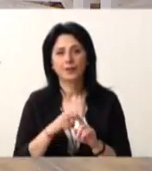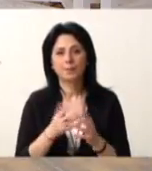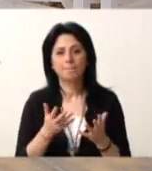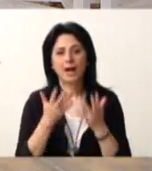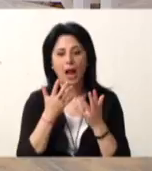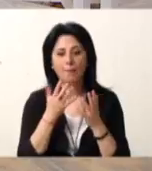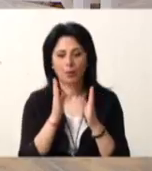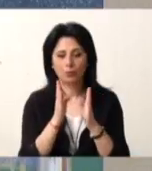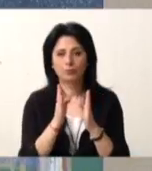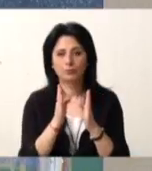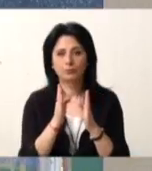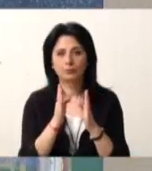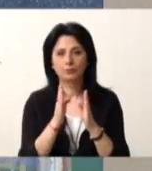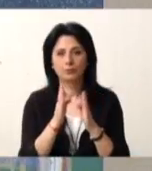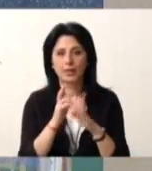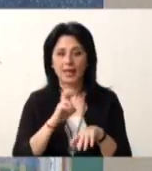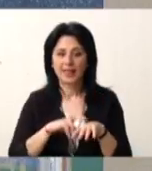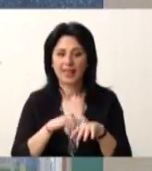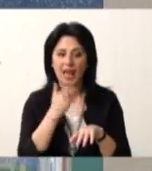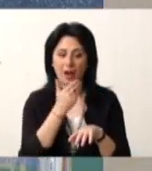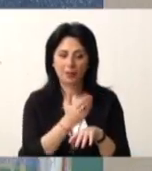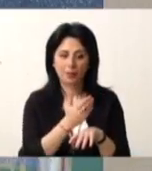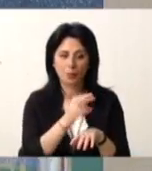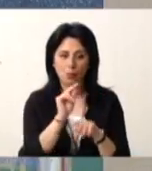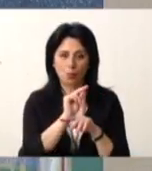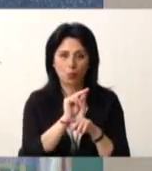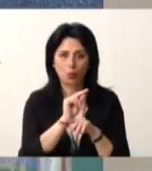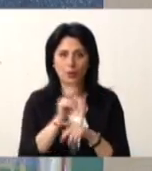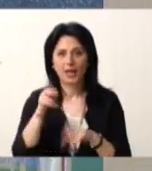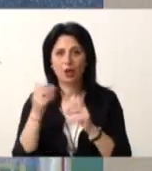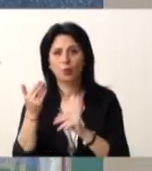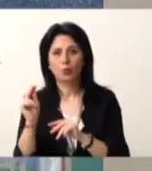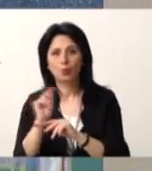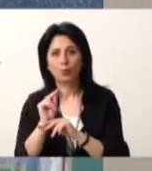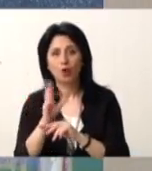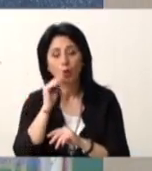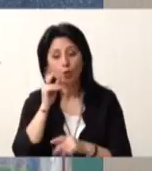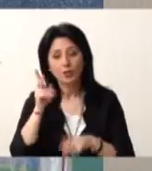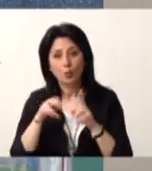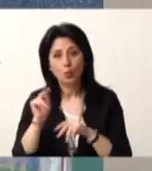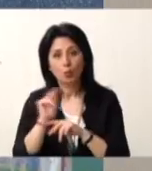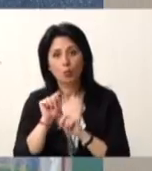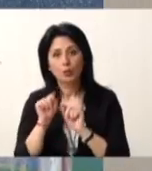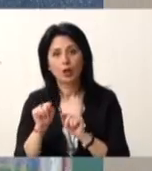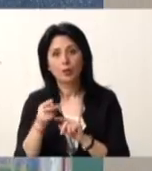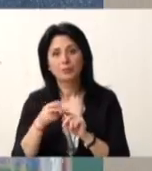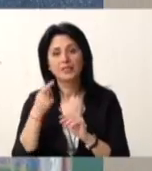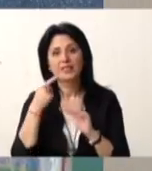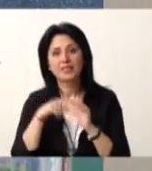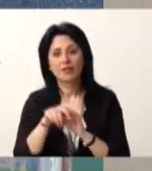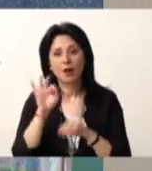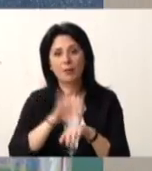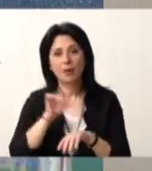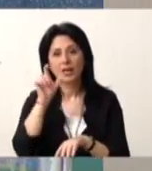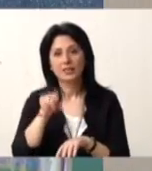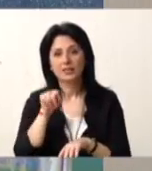კაფიო საზღვარი, ხო, თერაპიასა და ქირურგიას შორის. როცა ვთქვათ, ოპერაციული მკურნალობა ტარდება იმის გამო, რომ